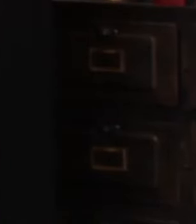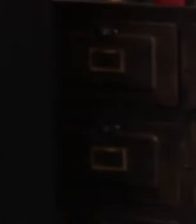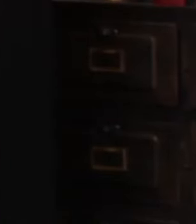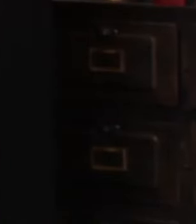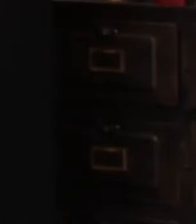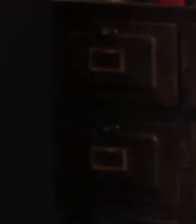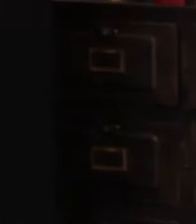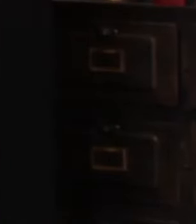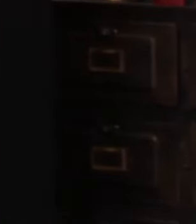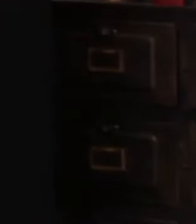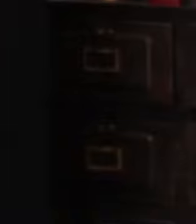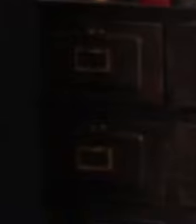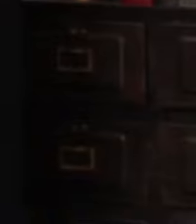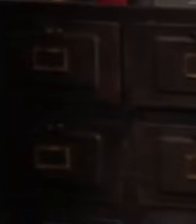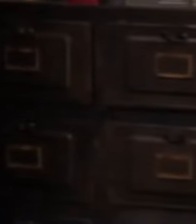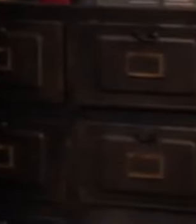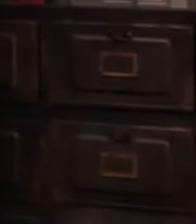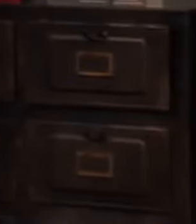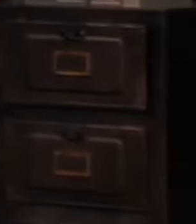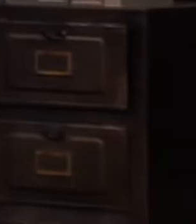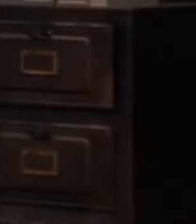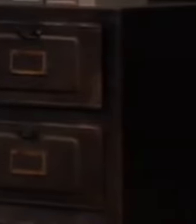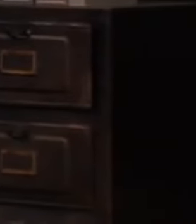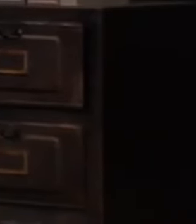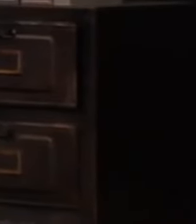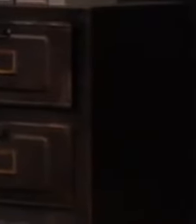좋아요 알림 설정 요기